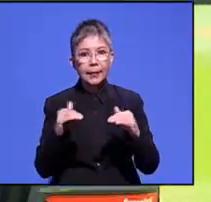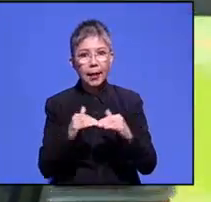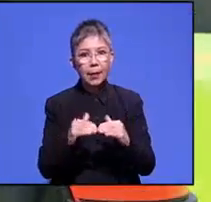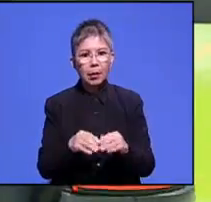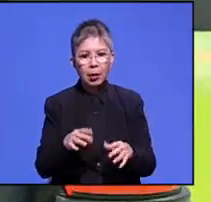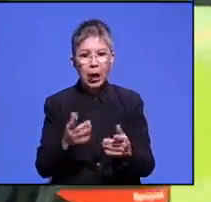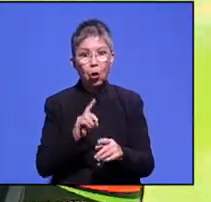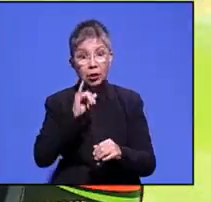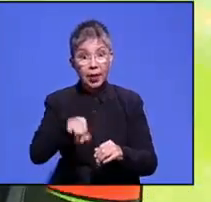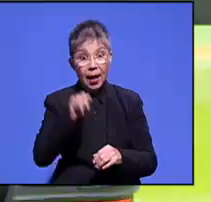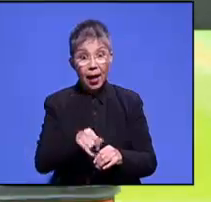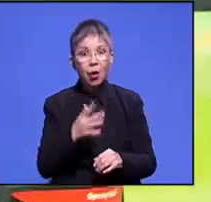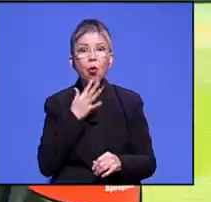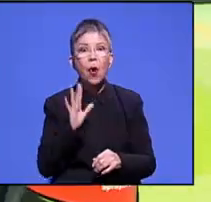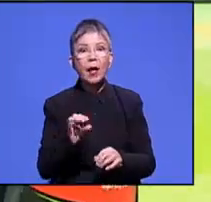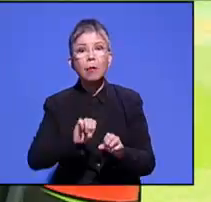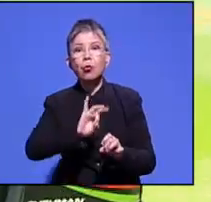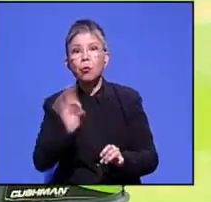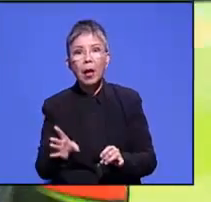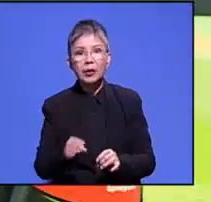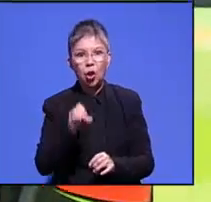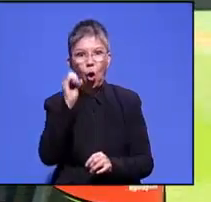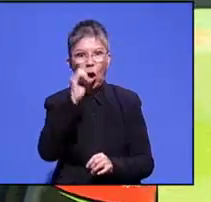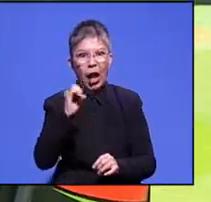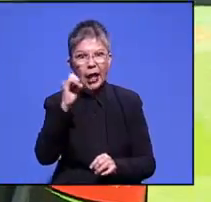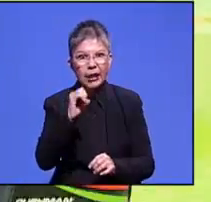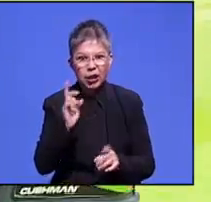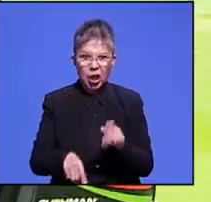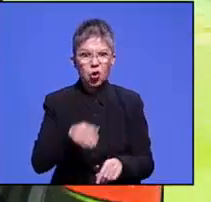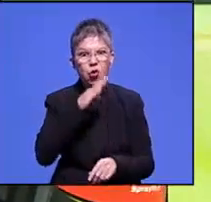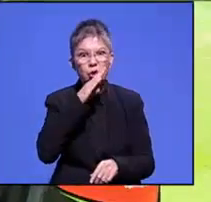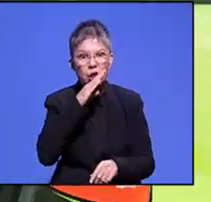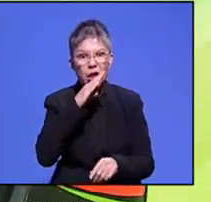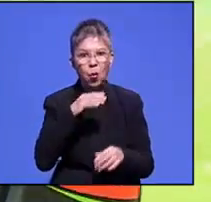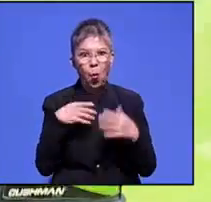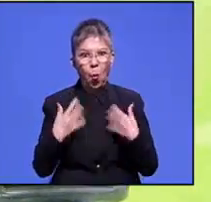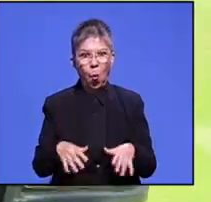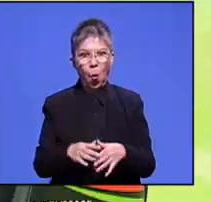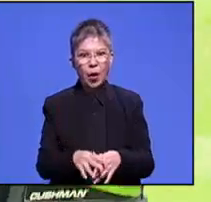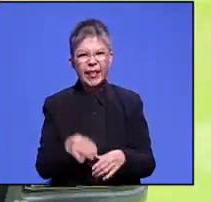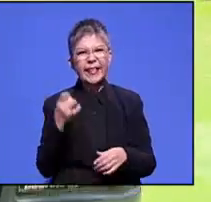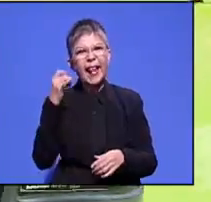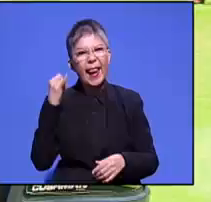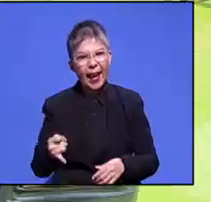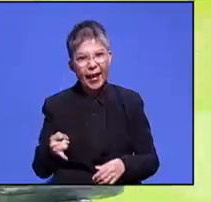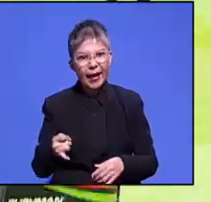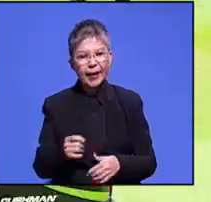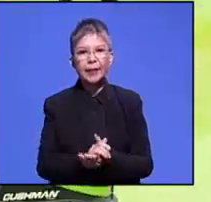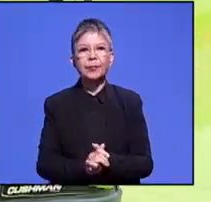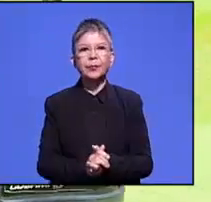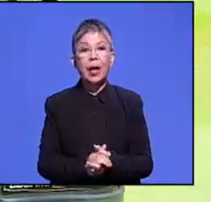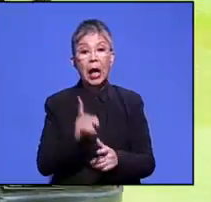kuning Terus misalkan kelewat gimana bubuk kayak kalau kelewat Bentuknya itu warnanya beruang jadi percuma tadi udah motong